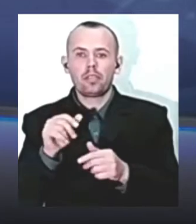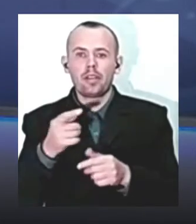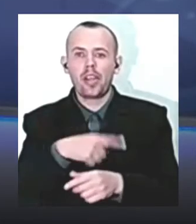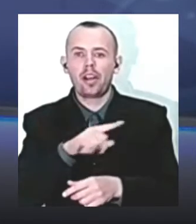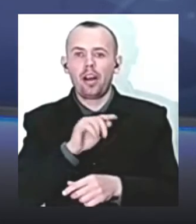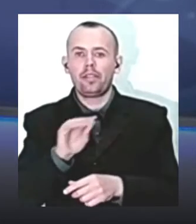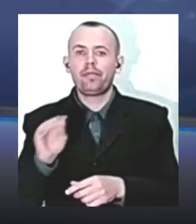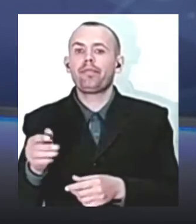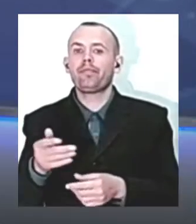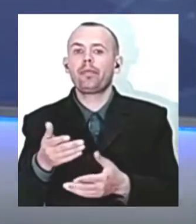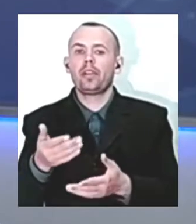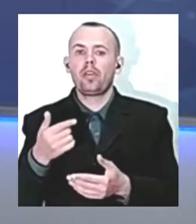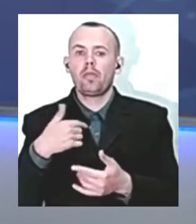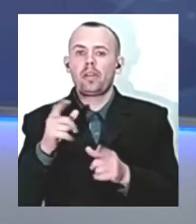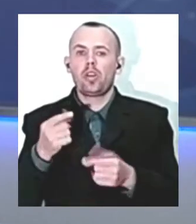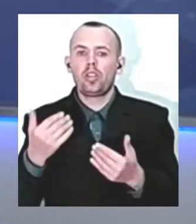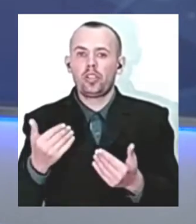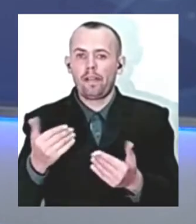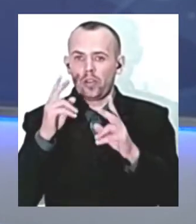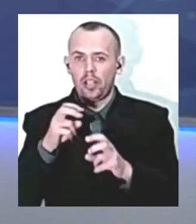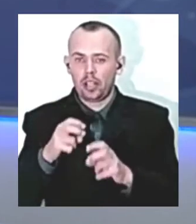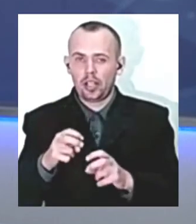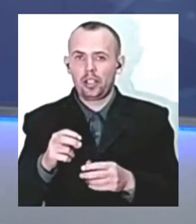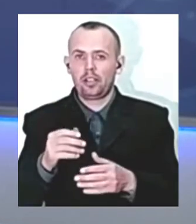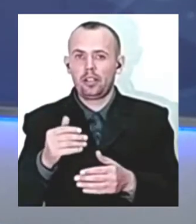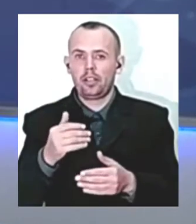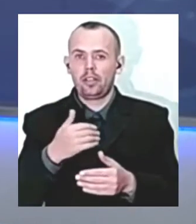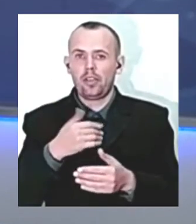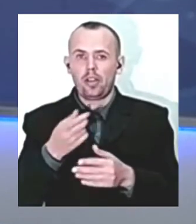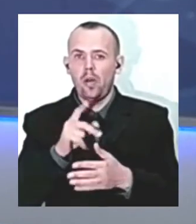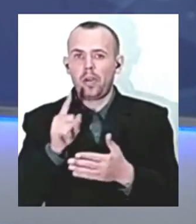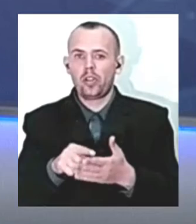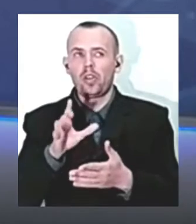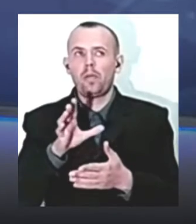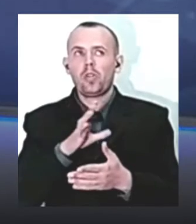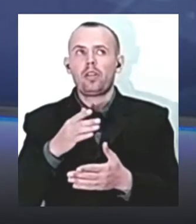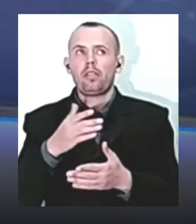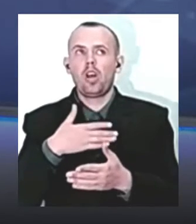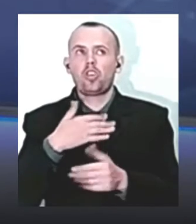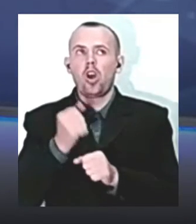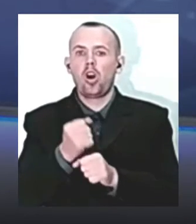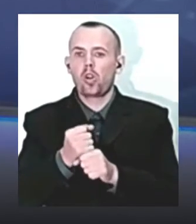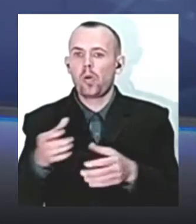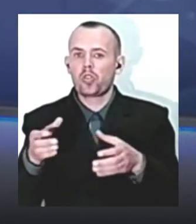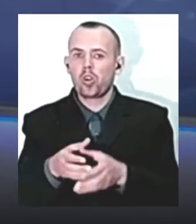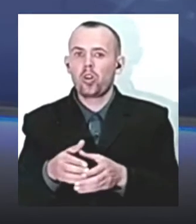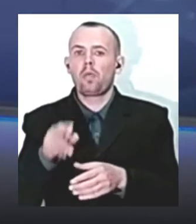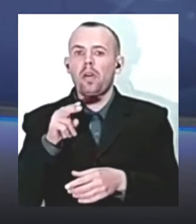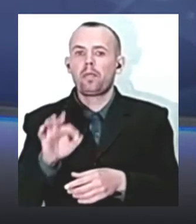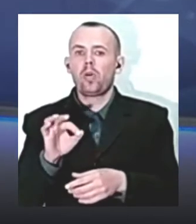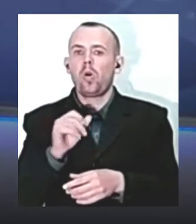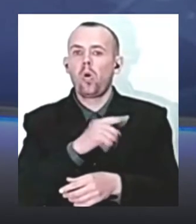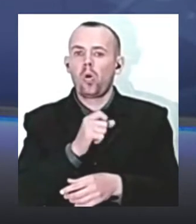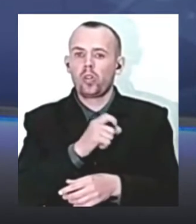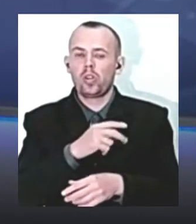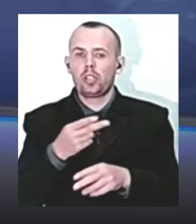ми дійсно сьогодні розглядали, хоча це не питання було нашої робочої групи, по Одесі це говорилось,